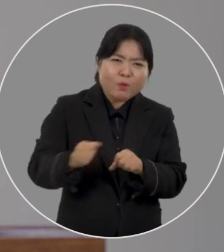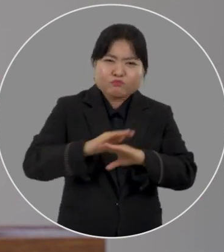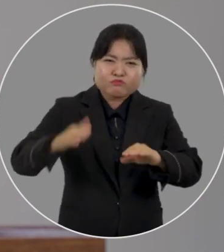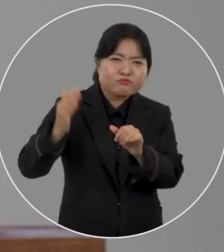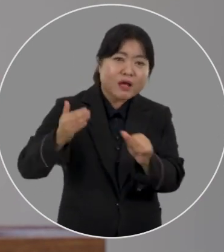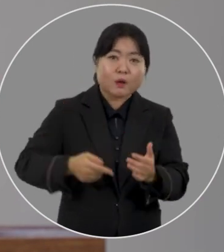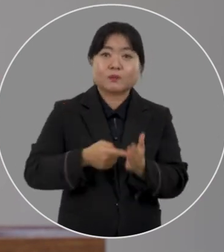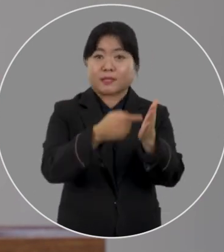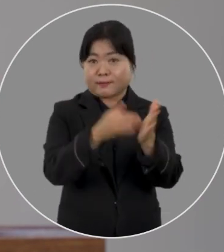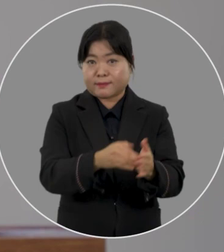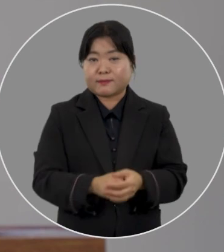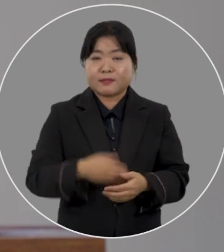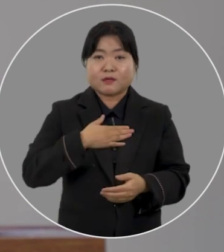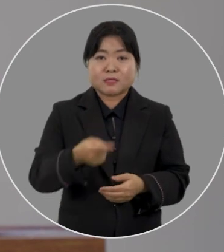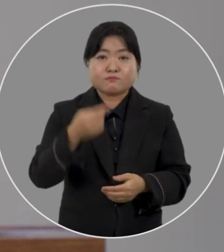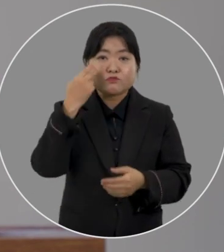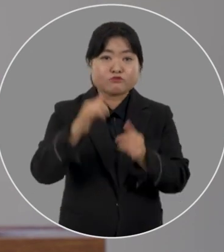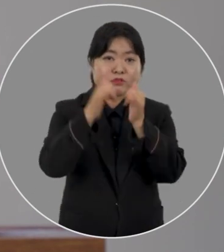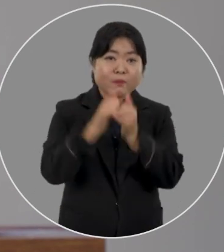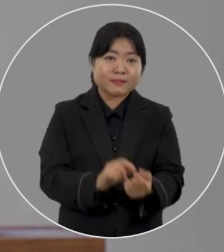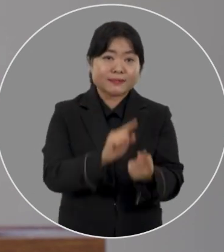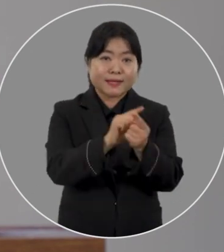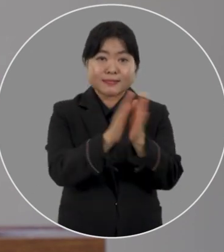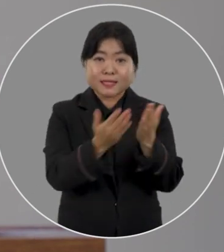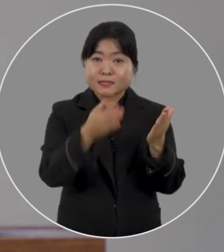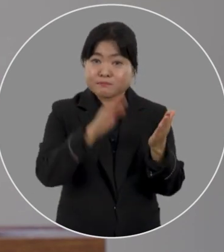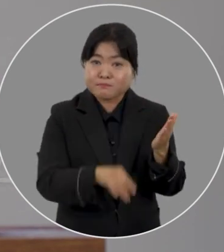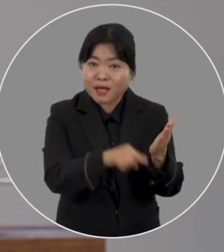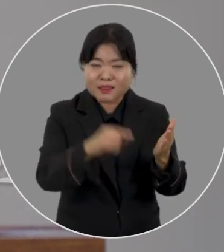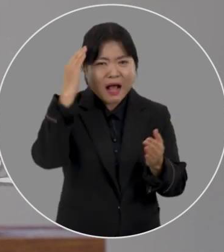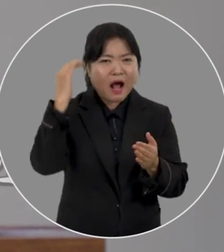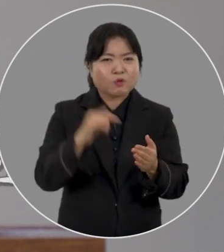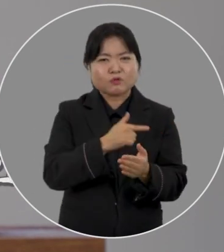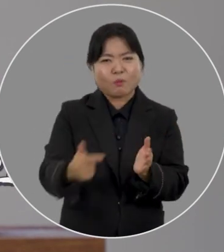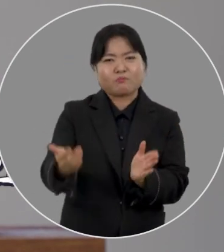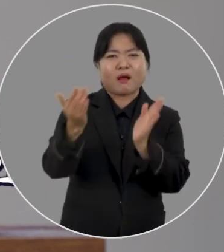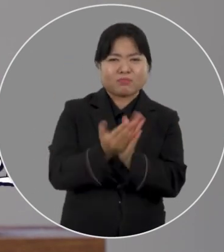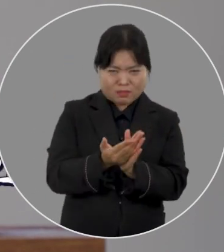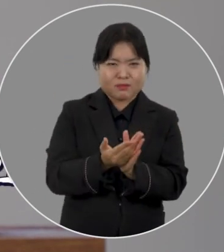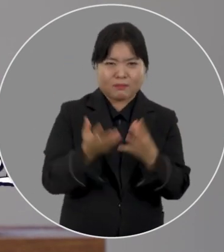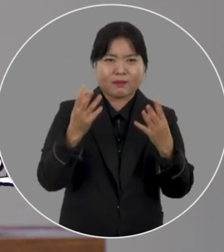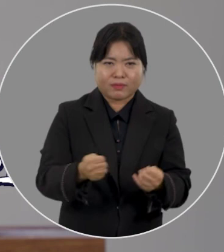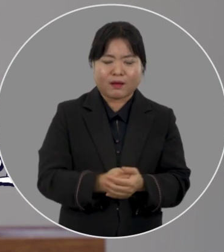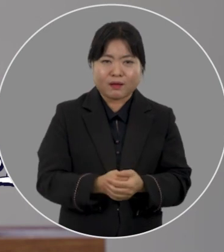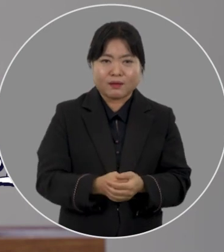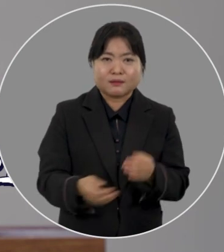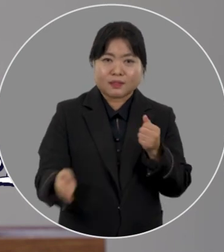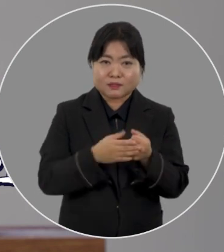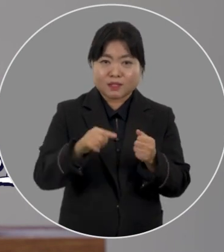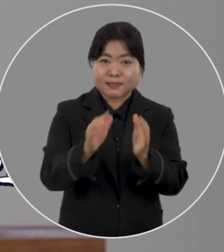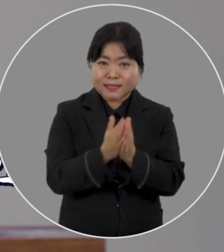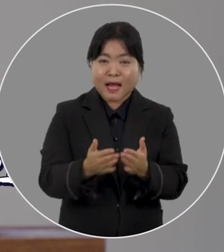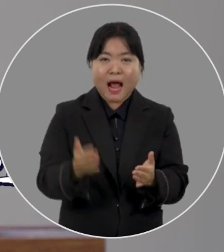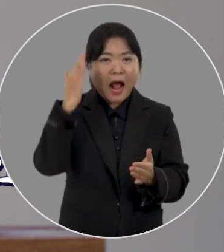제안을 하는데 저는 이 미국 사회를 대상으로 쓴 책임에도 불구하고 한국에도 너무 맞는 부분이 많다. 그래서 이